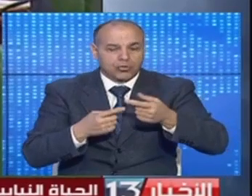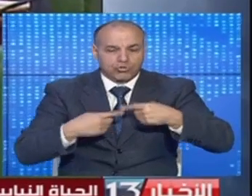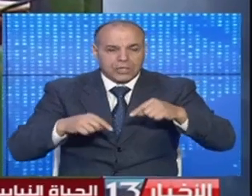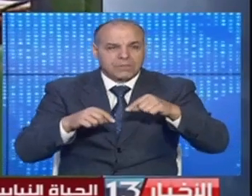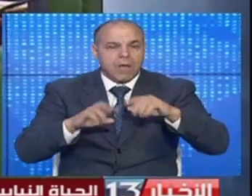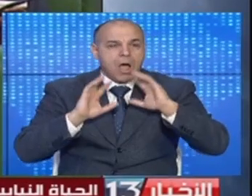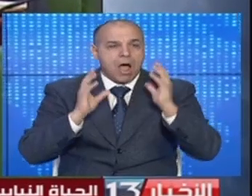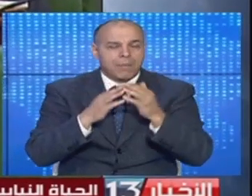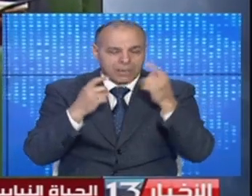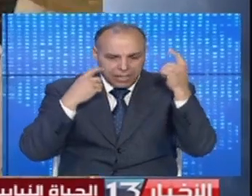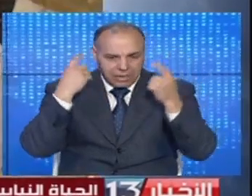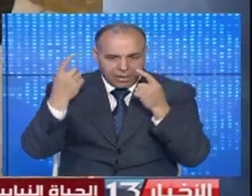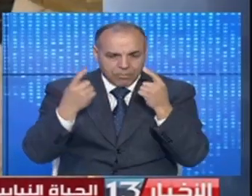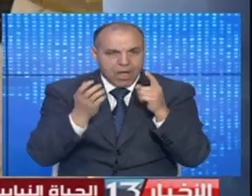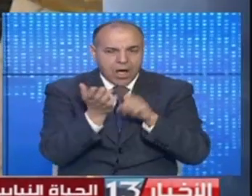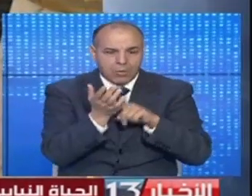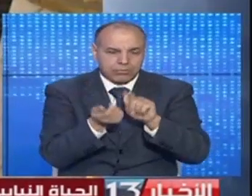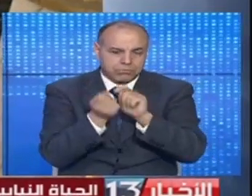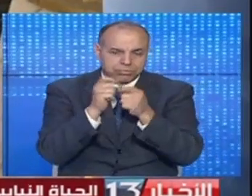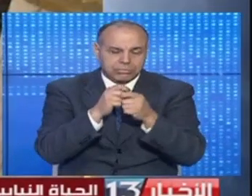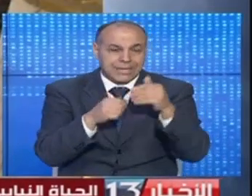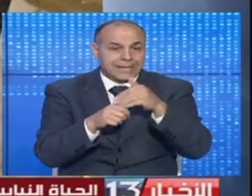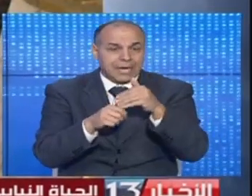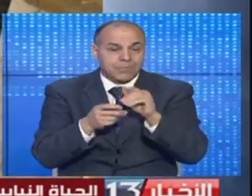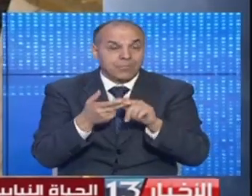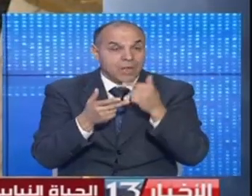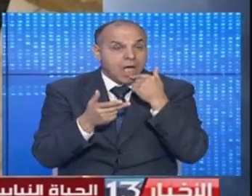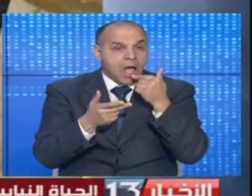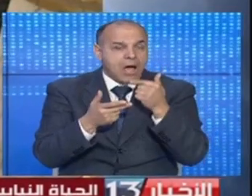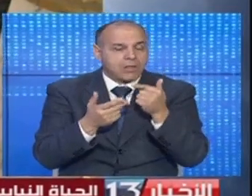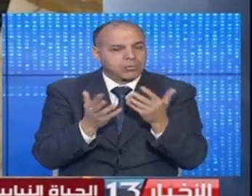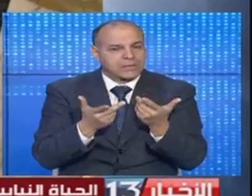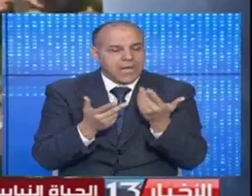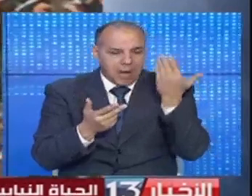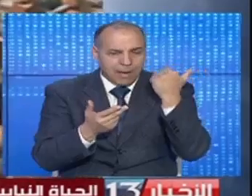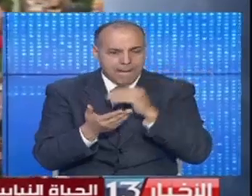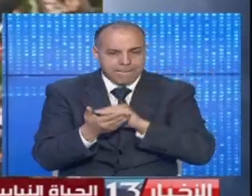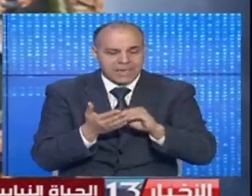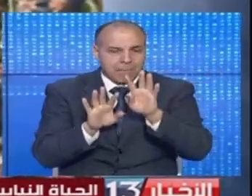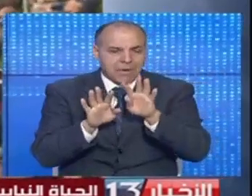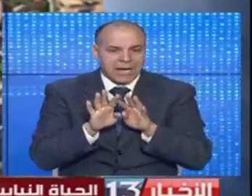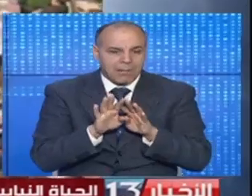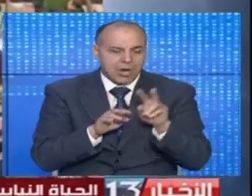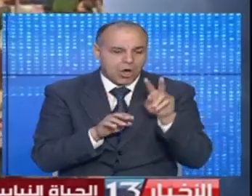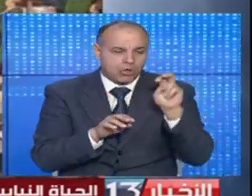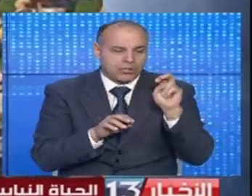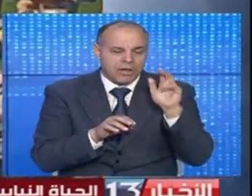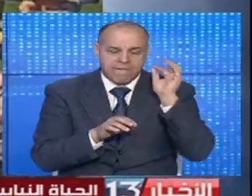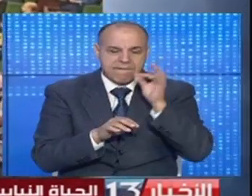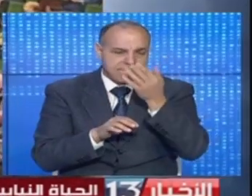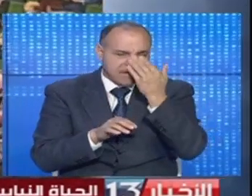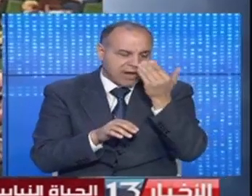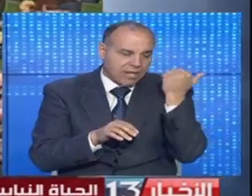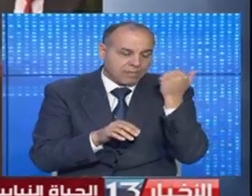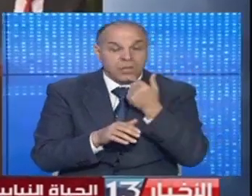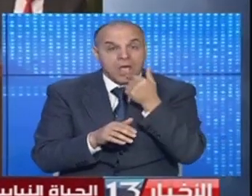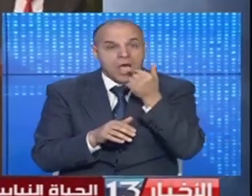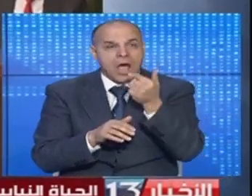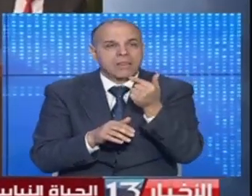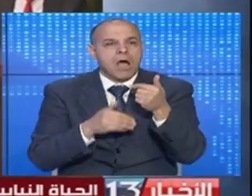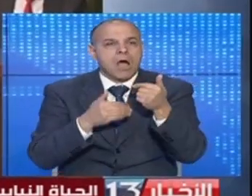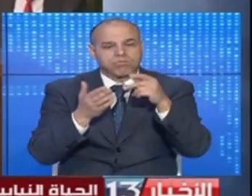عمال النظر في تنقيح ات القانون الانتخابي التي احالها عليها مكتب البرلمان في العشرين من في المنقضي وذلك